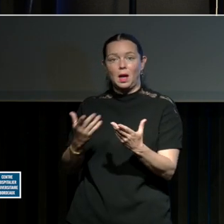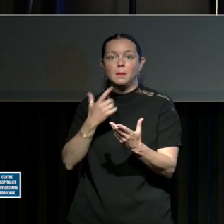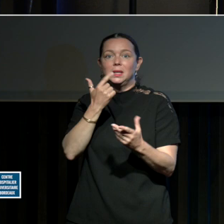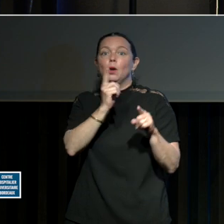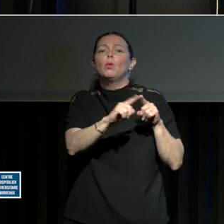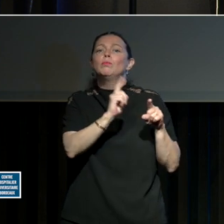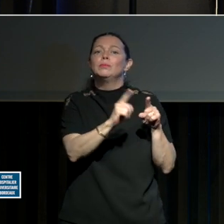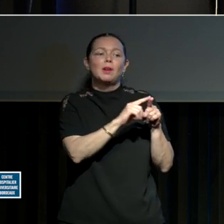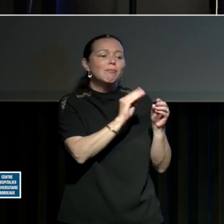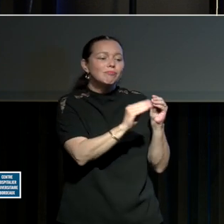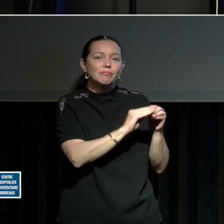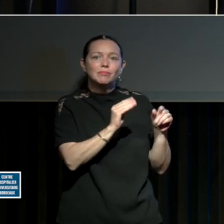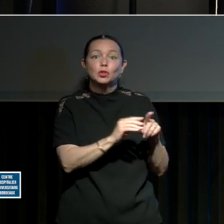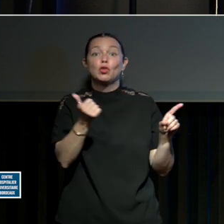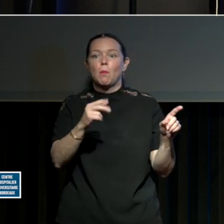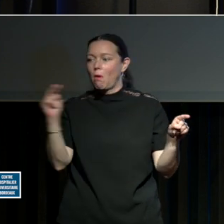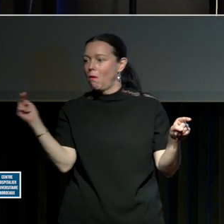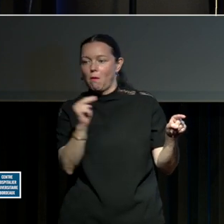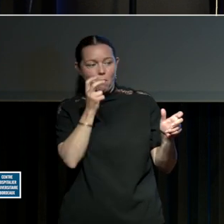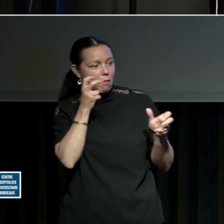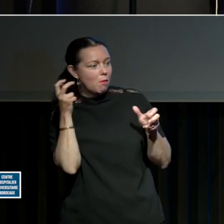de l'addiction ne va pas suffire